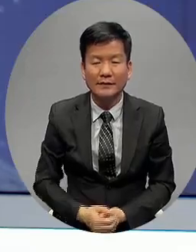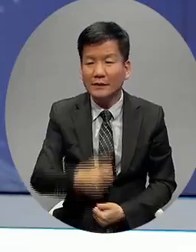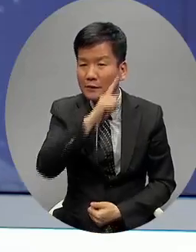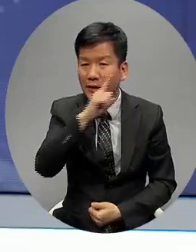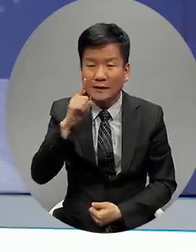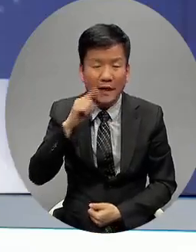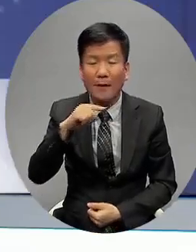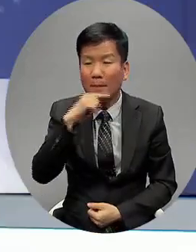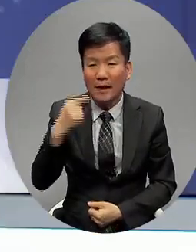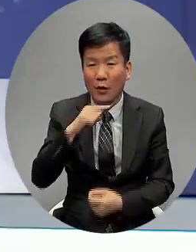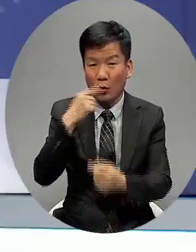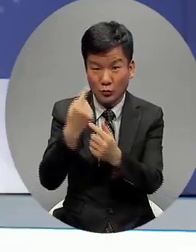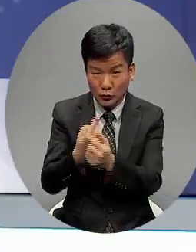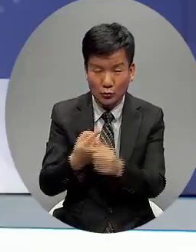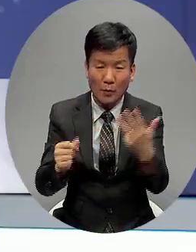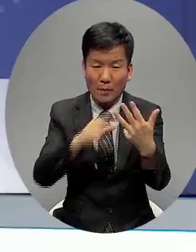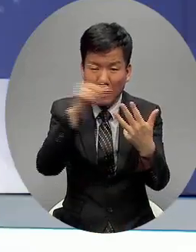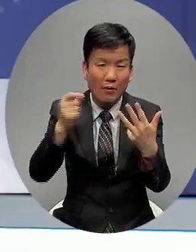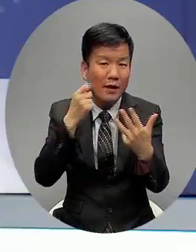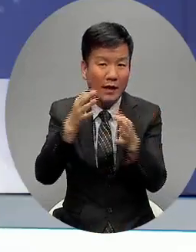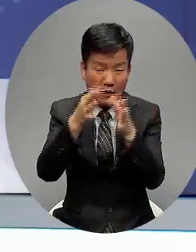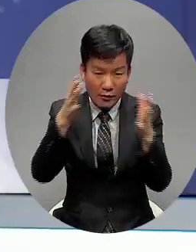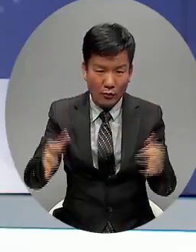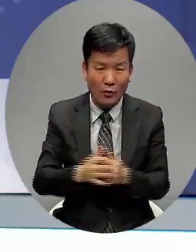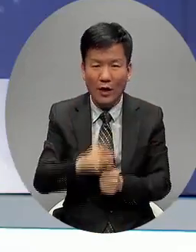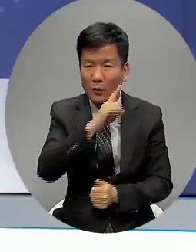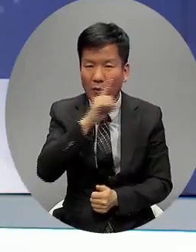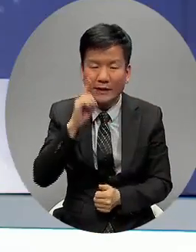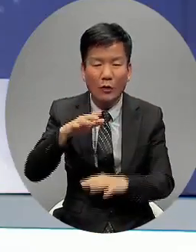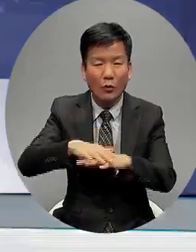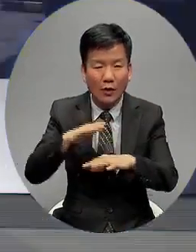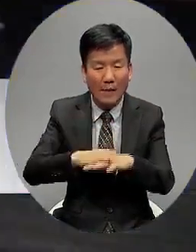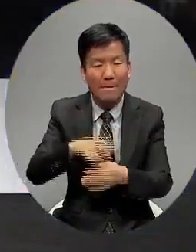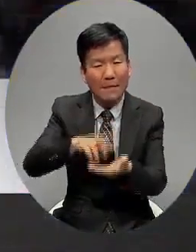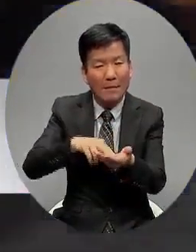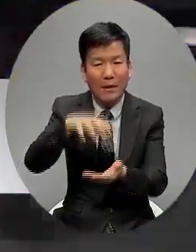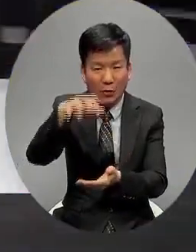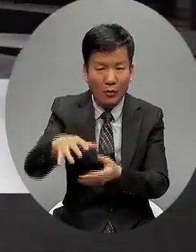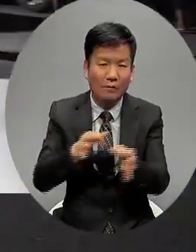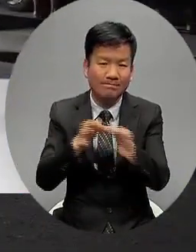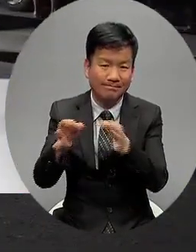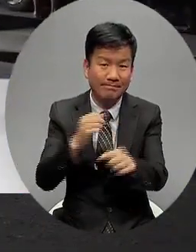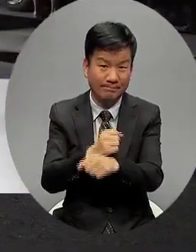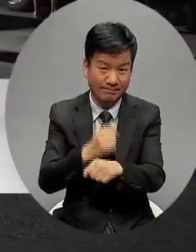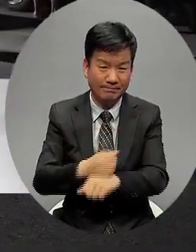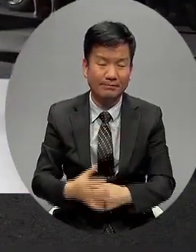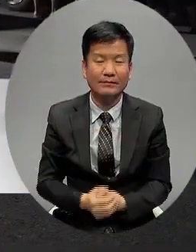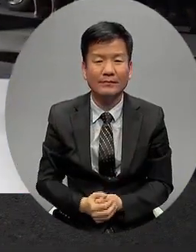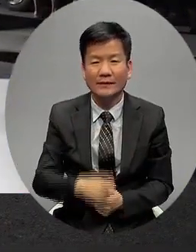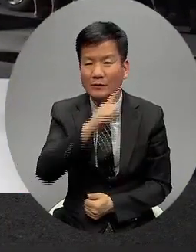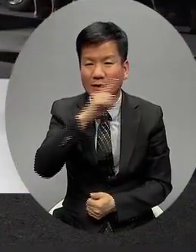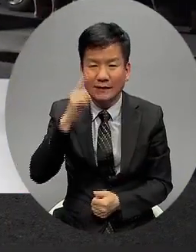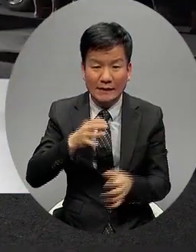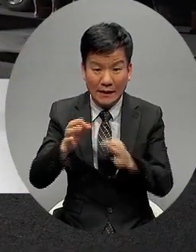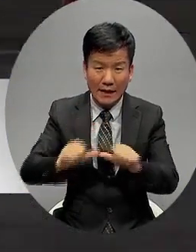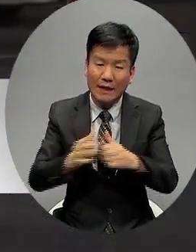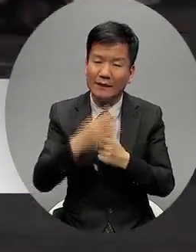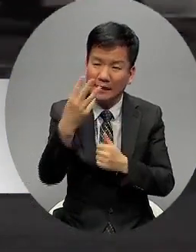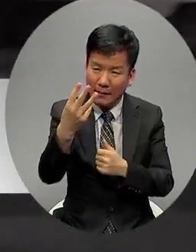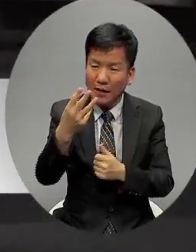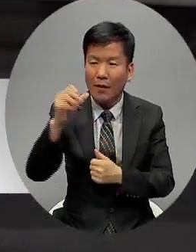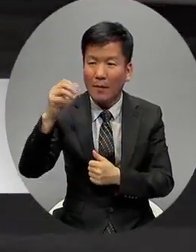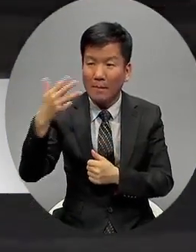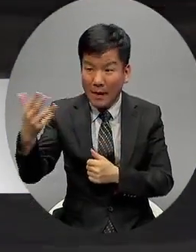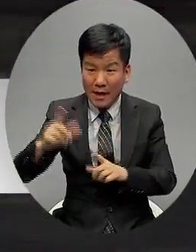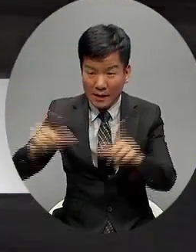괴산 홍고추 시장이 8월 한 달 동안 괴산군 농산물 유통센터 광장에서 열립니다. 괴산읍 장날인 3일장과